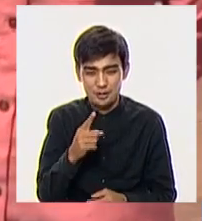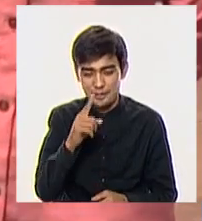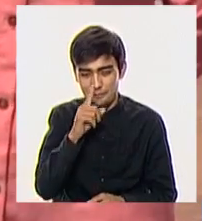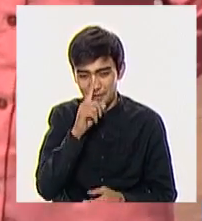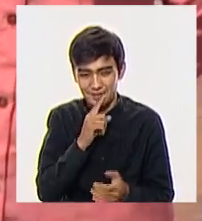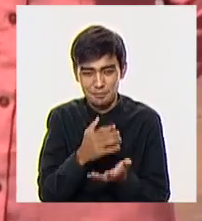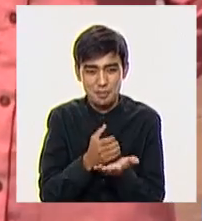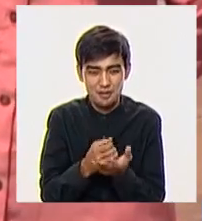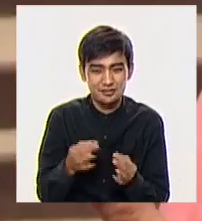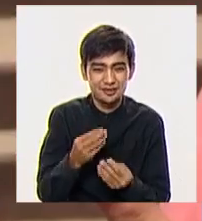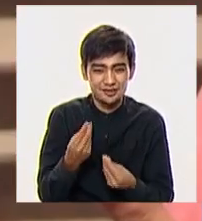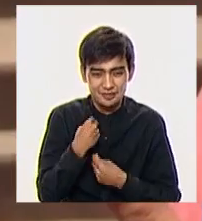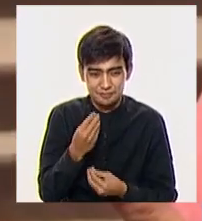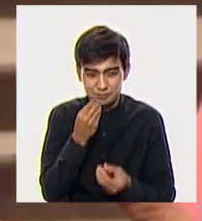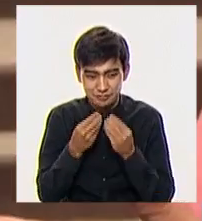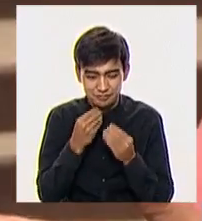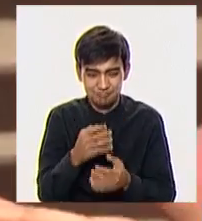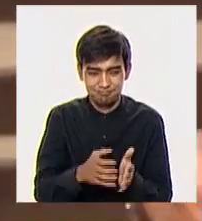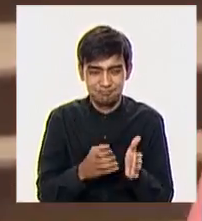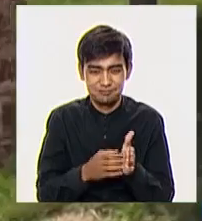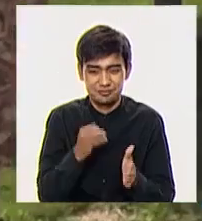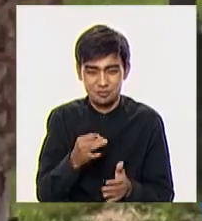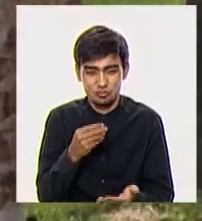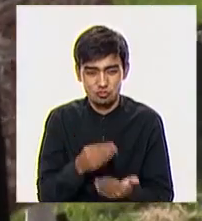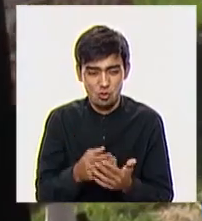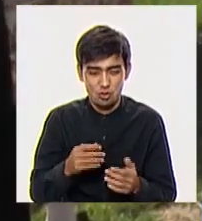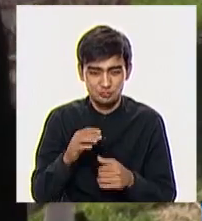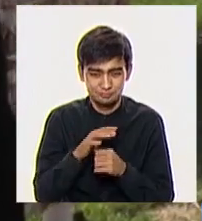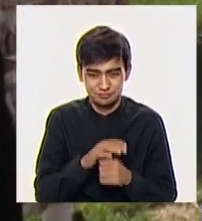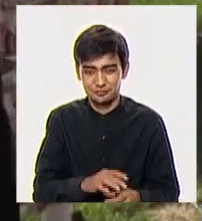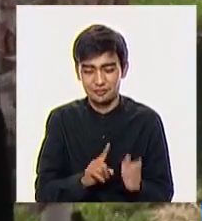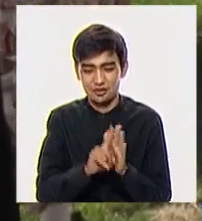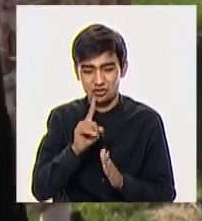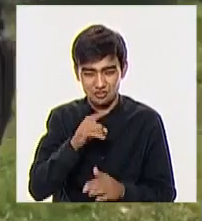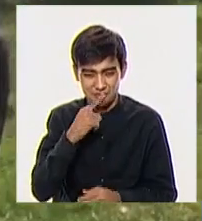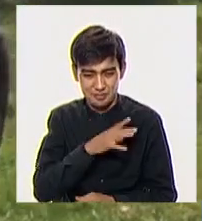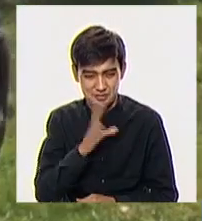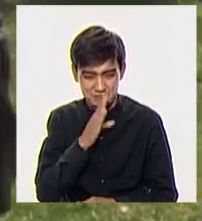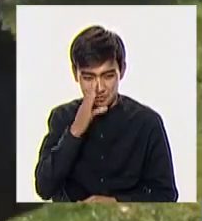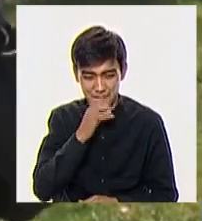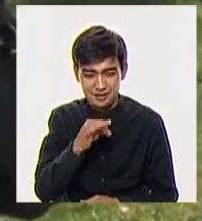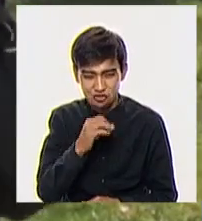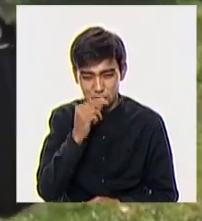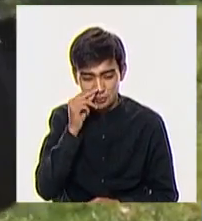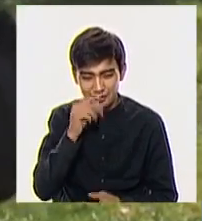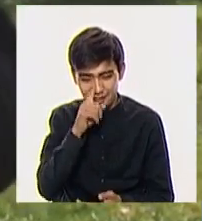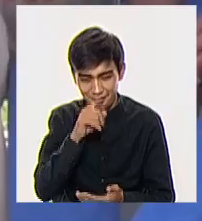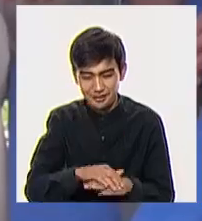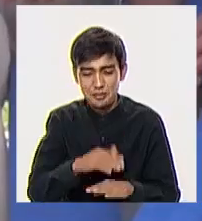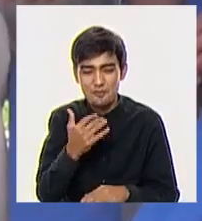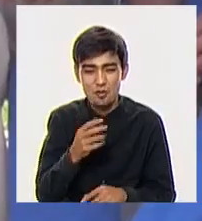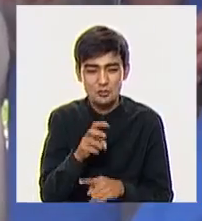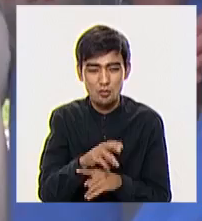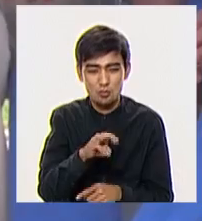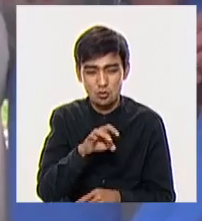ас ауқат пен күнкөріске жетпейтінін айтады. Қымбатшылық қысып барады деген аналар бір ауыздан Шымкент әкімі Мұрат Әйтеновтің